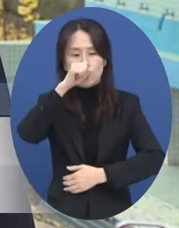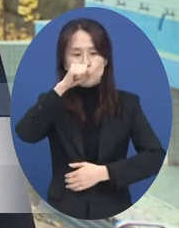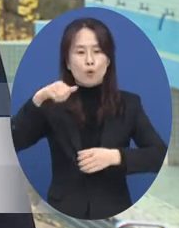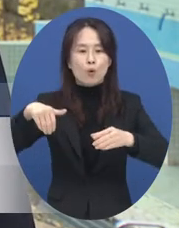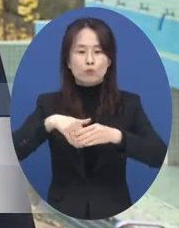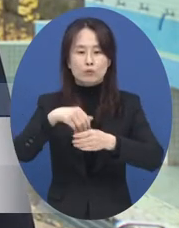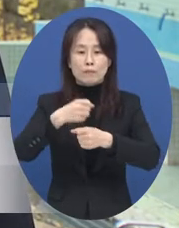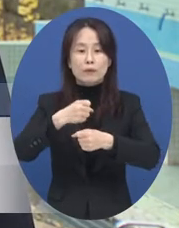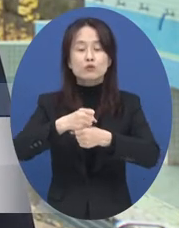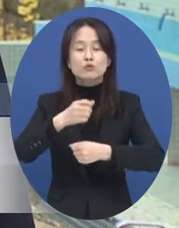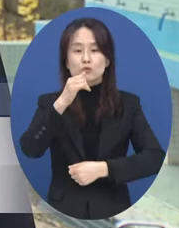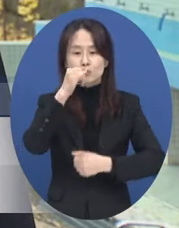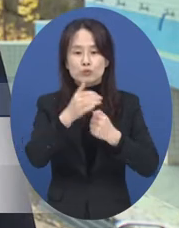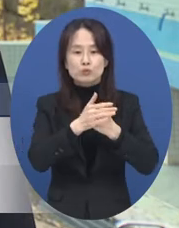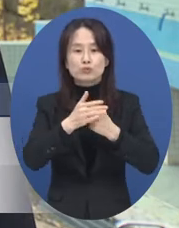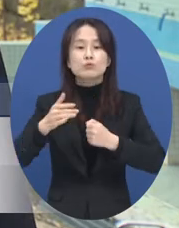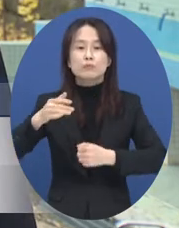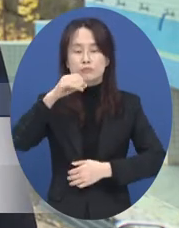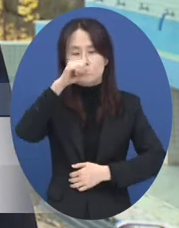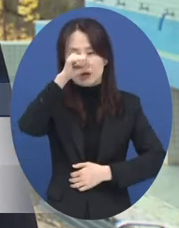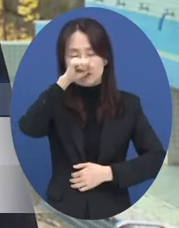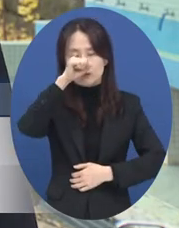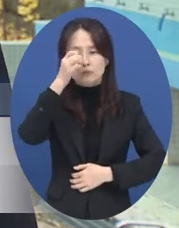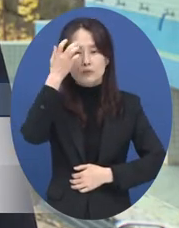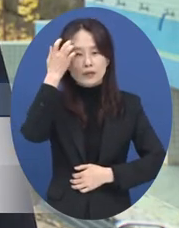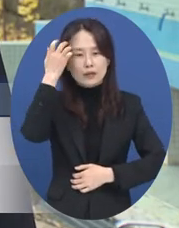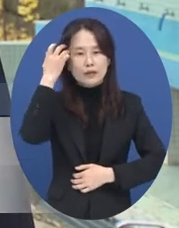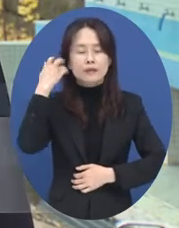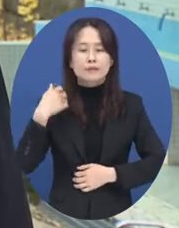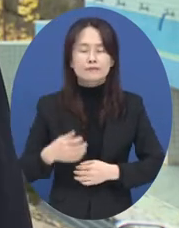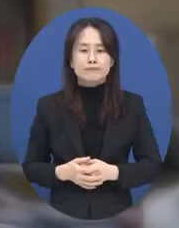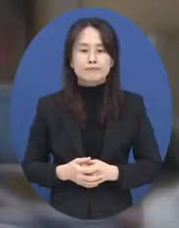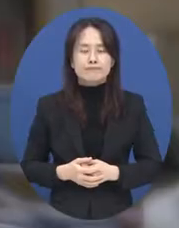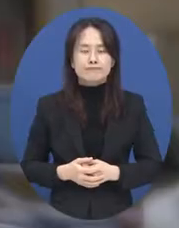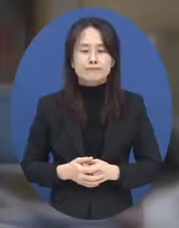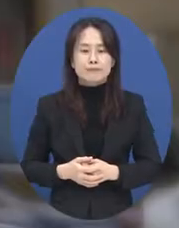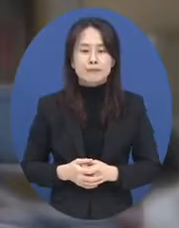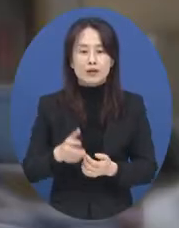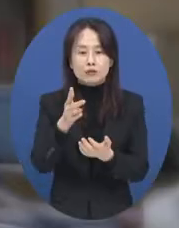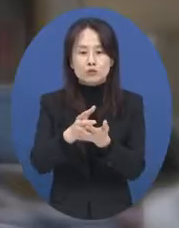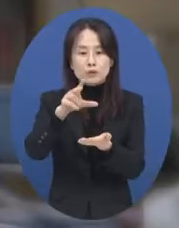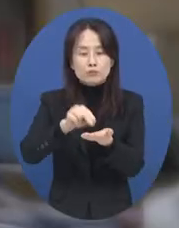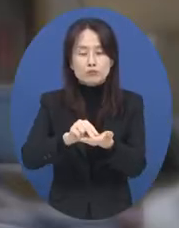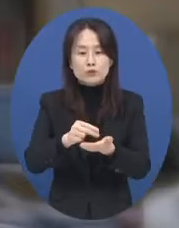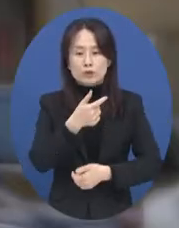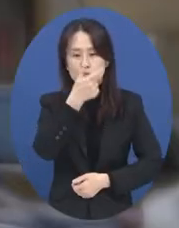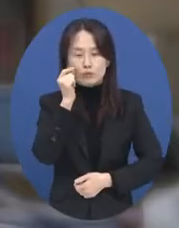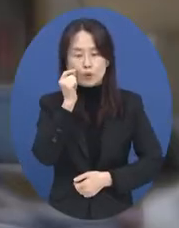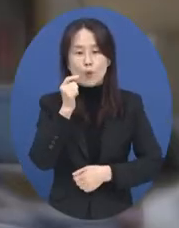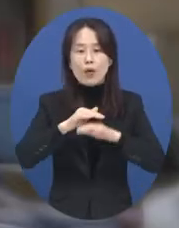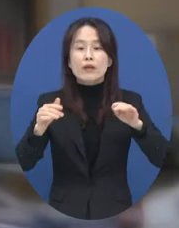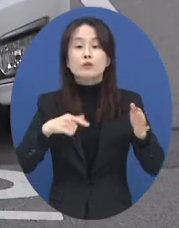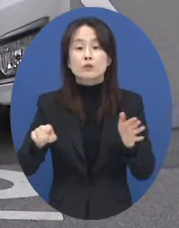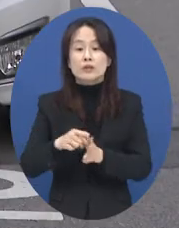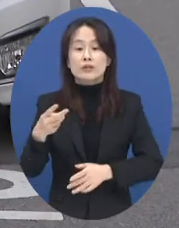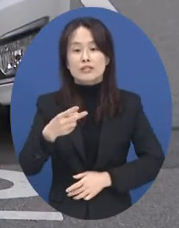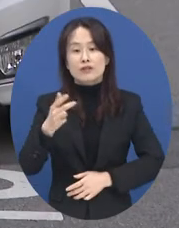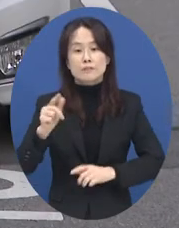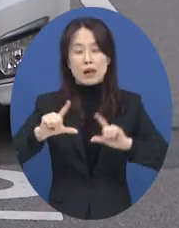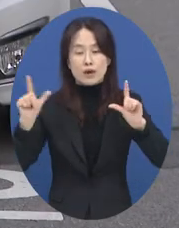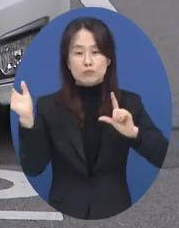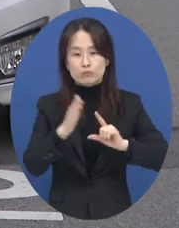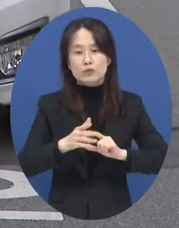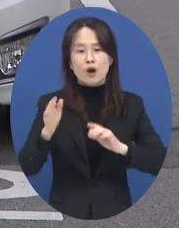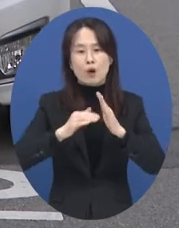수 있는 이런 어떤 좋은 어떤 문화를 만들 수 있다는 점에서 좋고요. 경기도는 주차난을 해결하기 위해